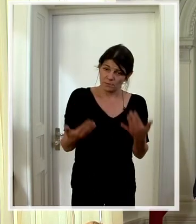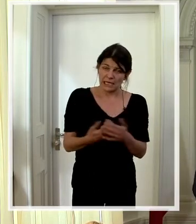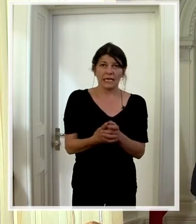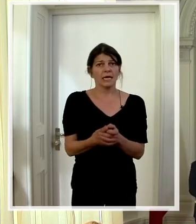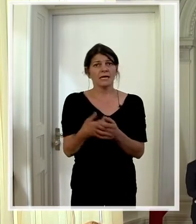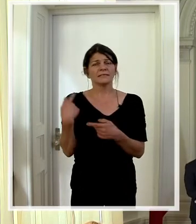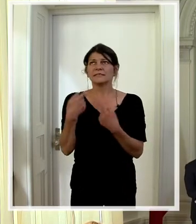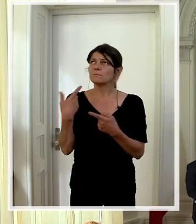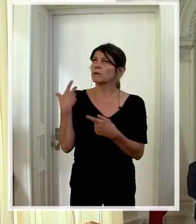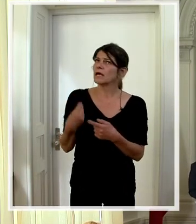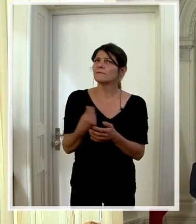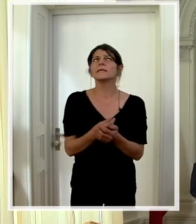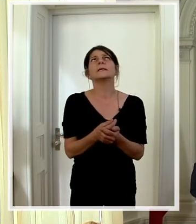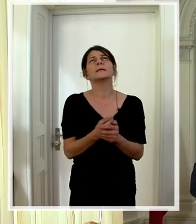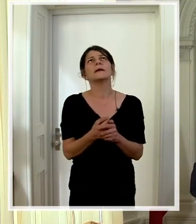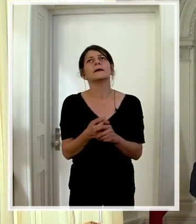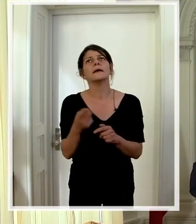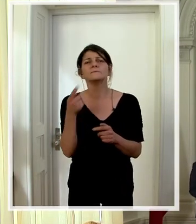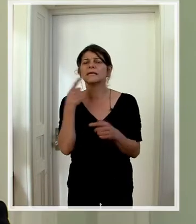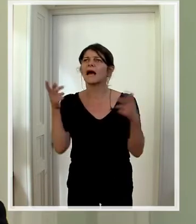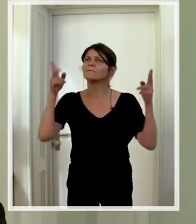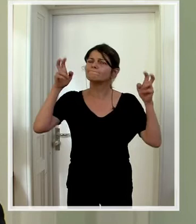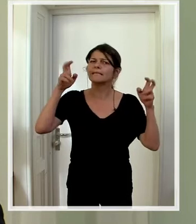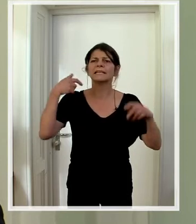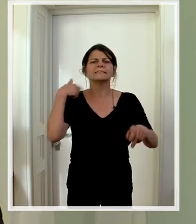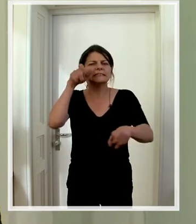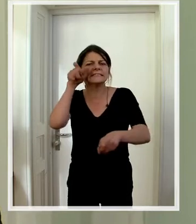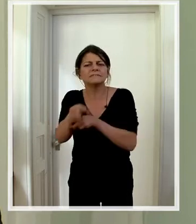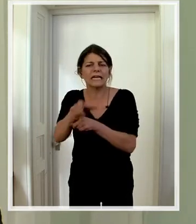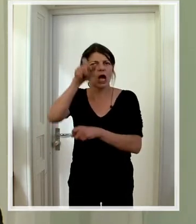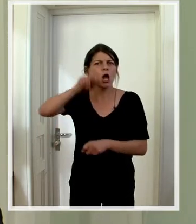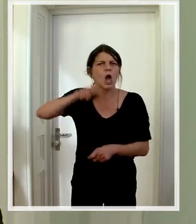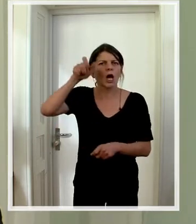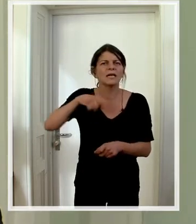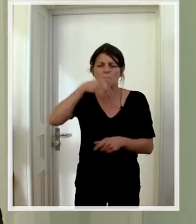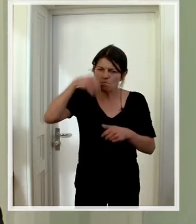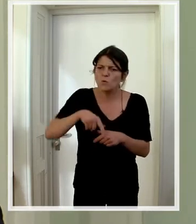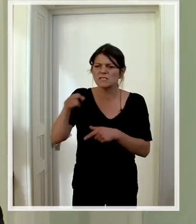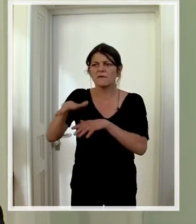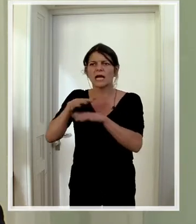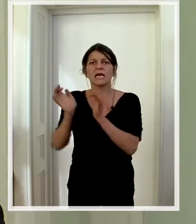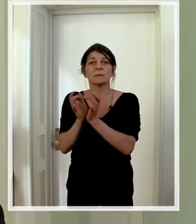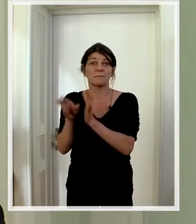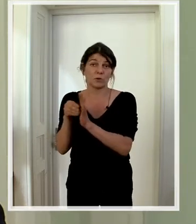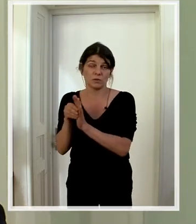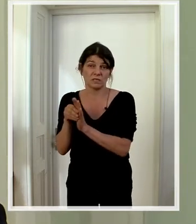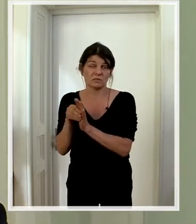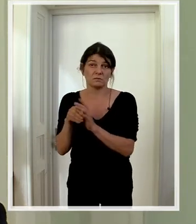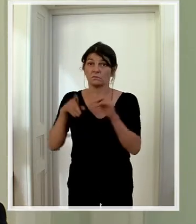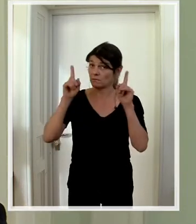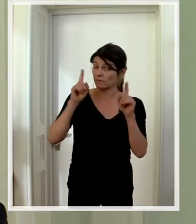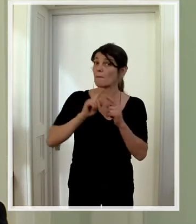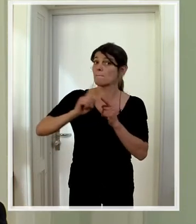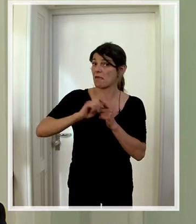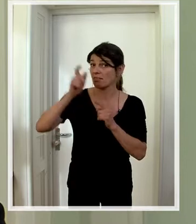immer wieder gewendet oder aufgewendet wird, ist, man zwingt die Leute nachher in ein Verkehrsmittel. Der Pendler heute,